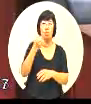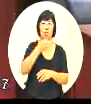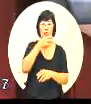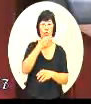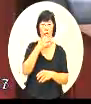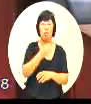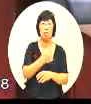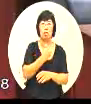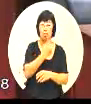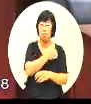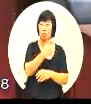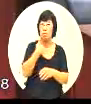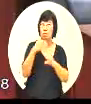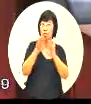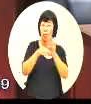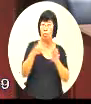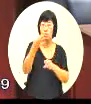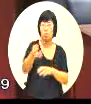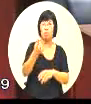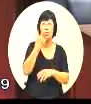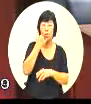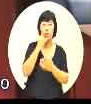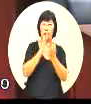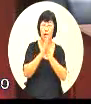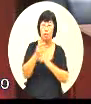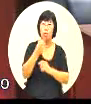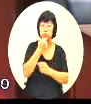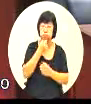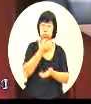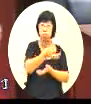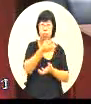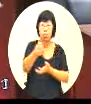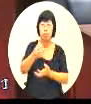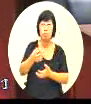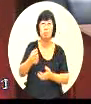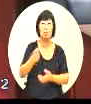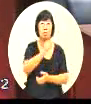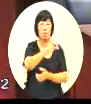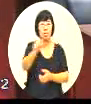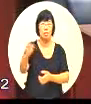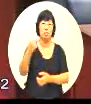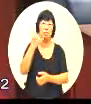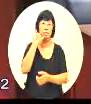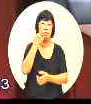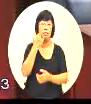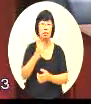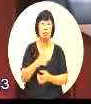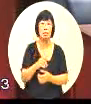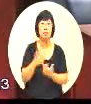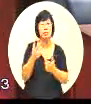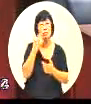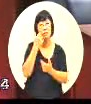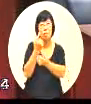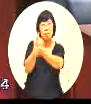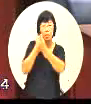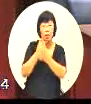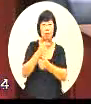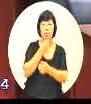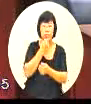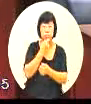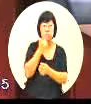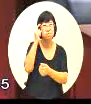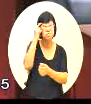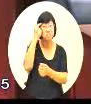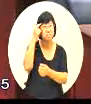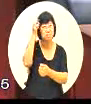力的，我们要吸引的是有消费能力的，对不对啊？如果我们来都是要来那样社会补助的啊，我们哪有办法，对吧？如果